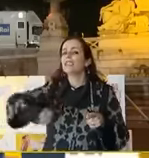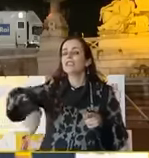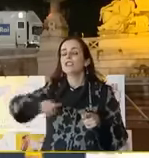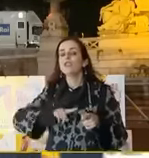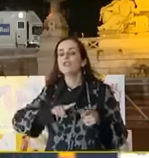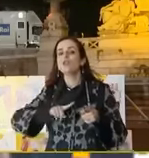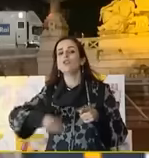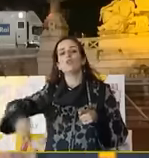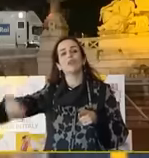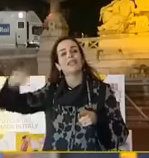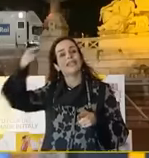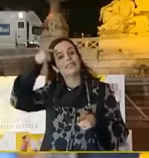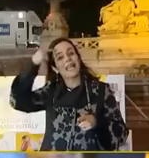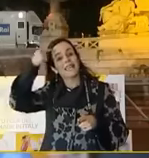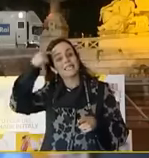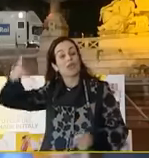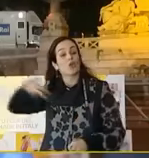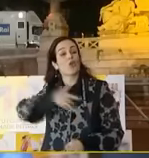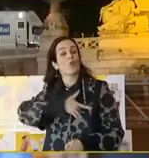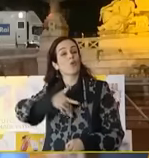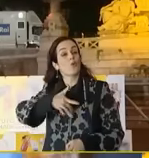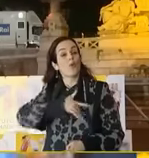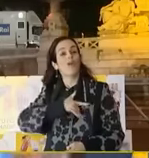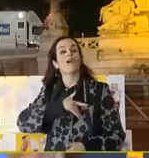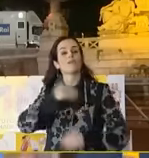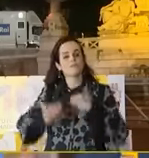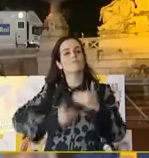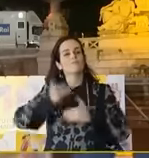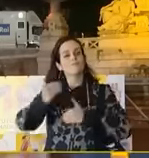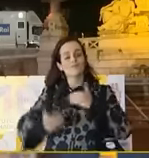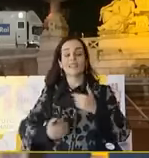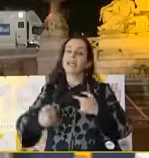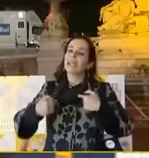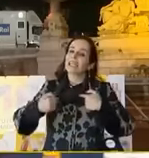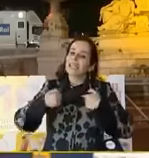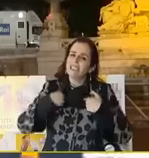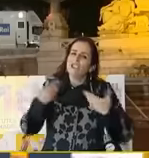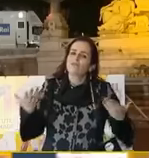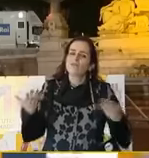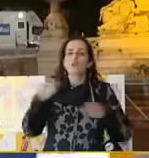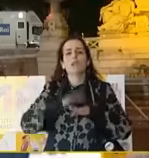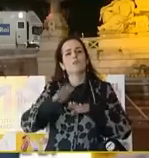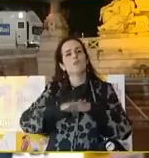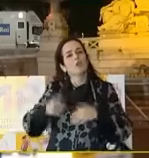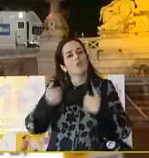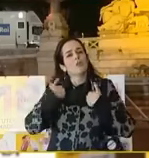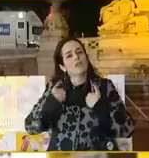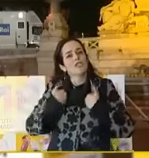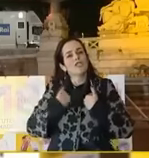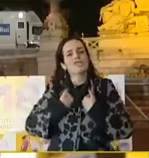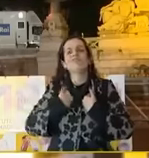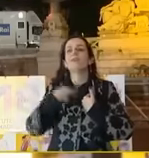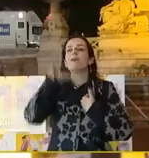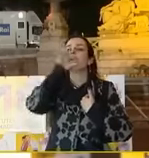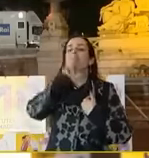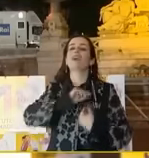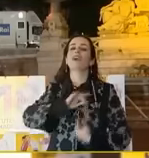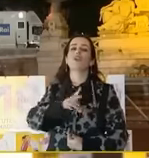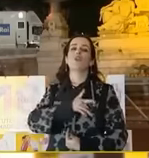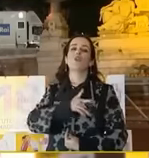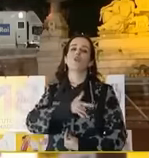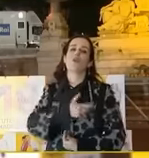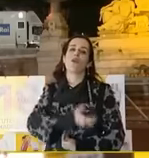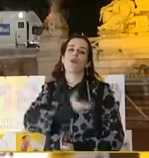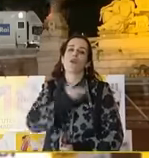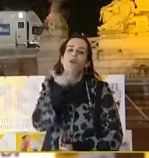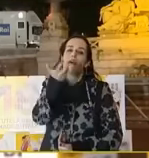la testa e con il cuore. Io stasera, come un po' il mio modo di fare, vi parlo con il cuore.